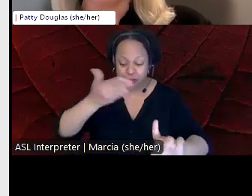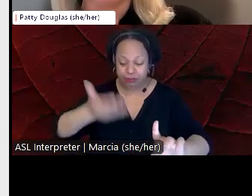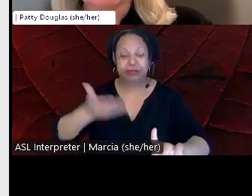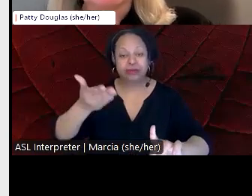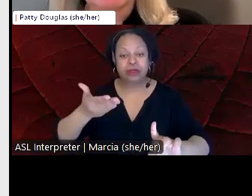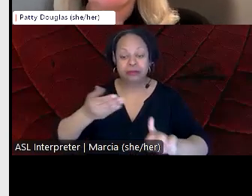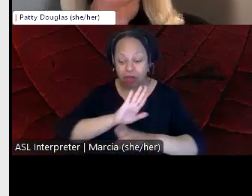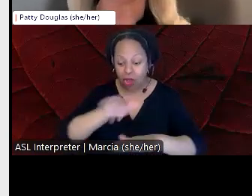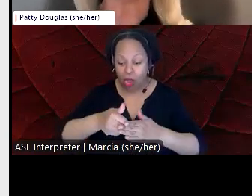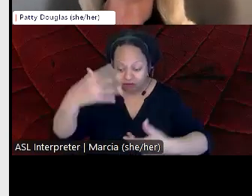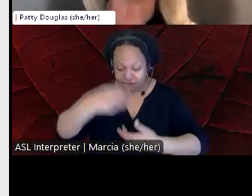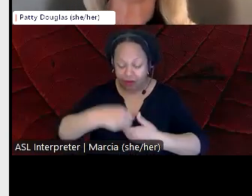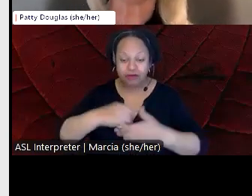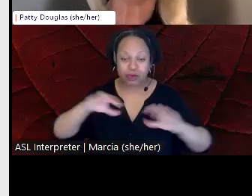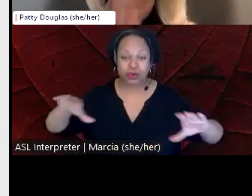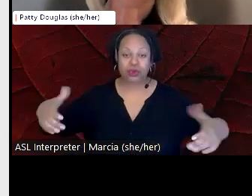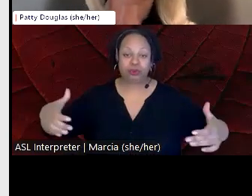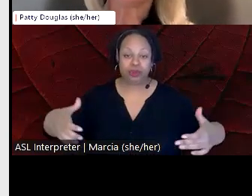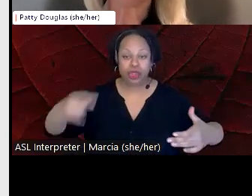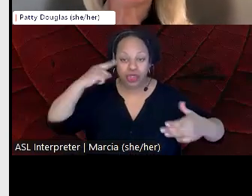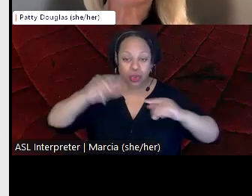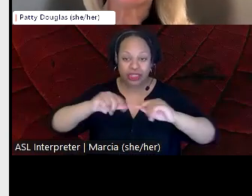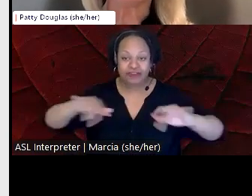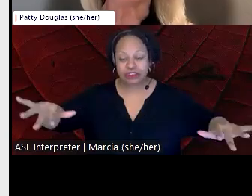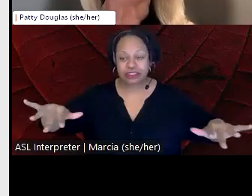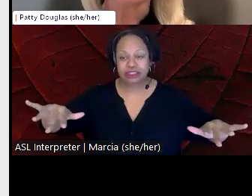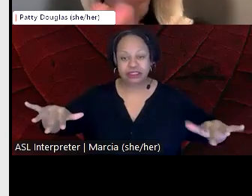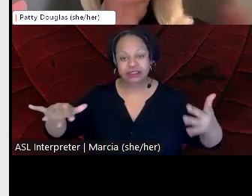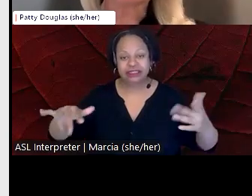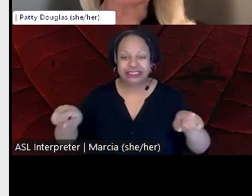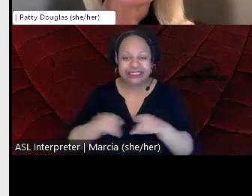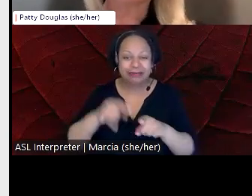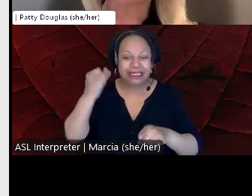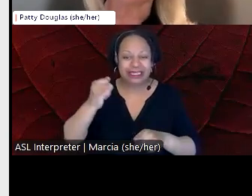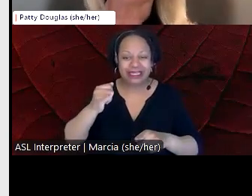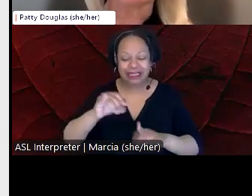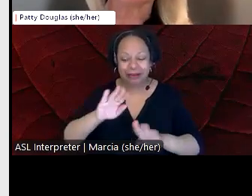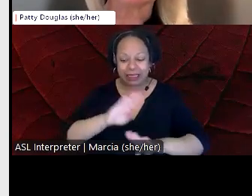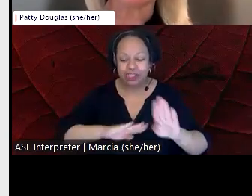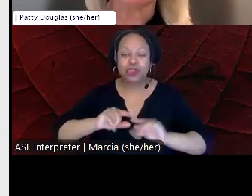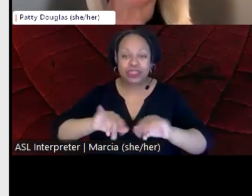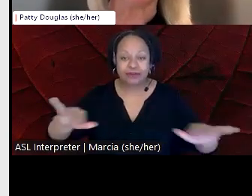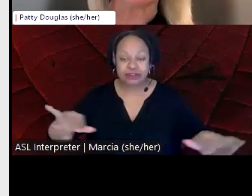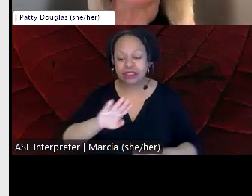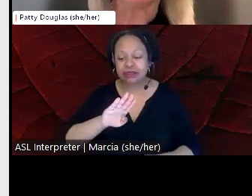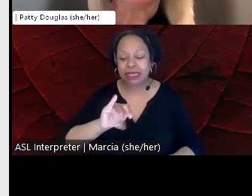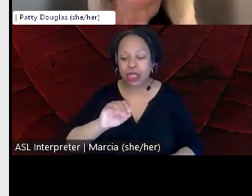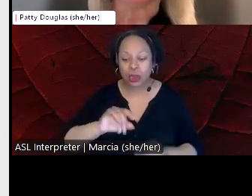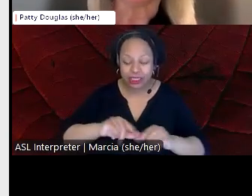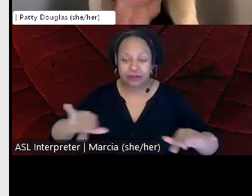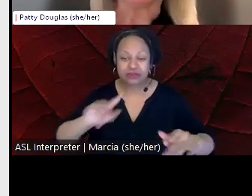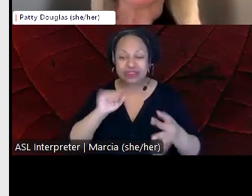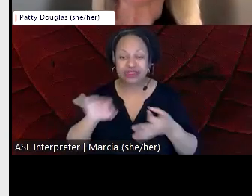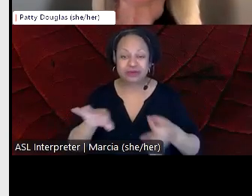Personne and then not part of ne neurodiversity. fait partie de la It's kind of like neurodiversité et ensuite est biodiversity. exclu. It C'est un just peu adds the comme la variation in biodiversité, ça permet human de décrire